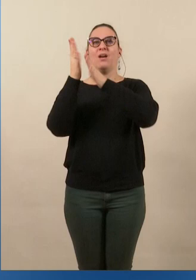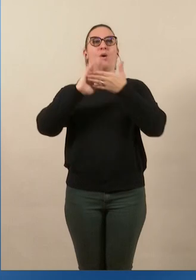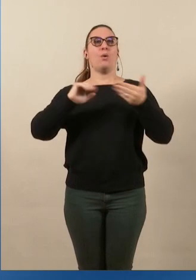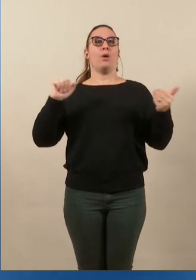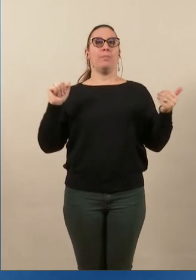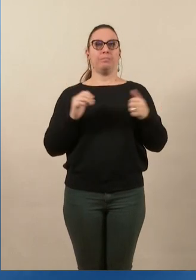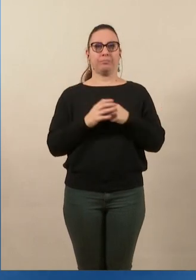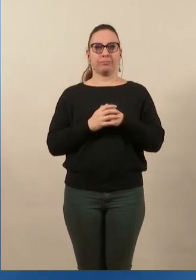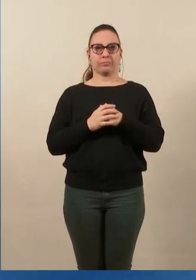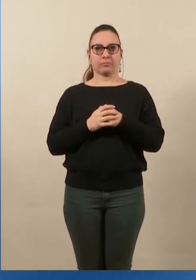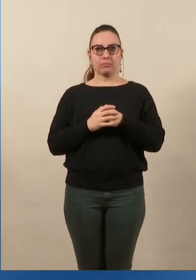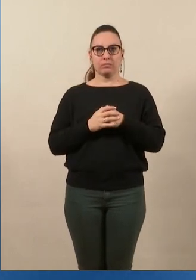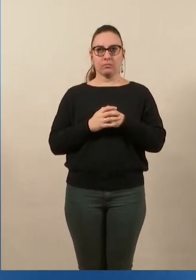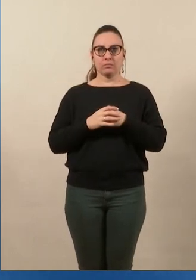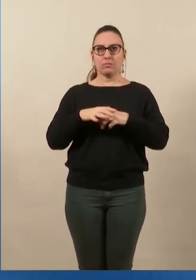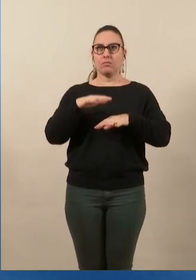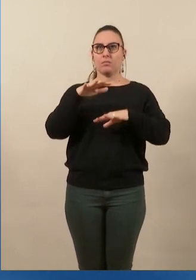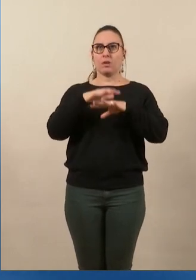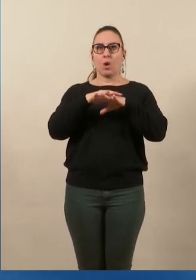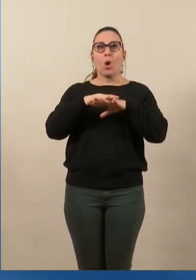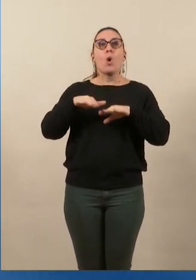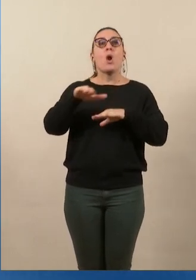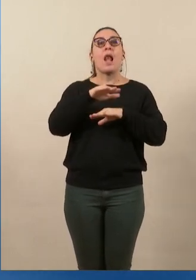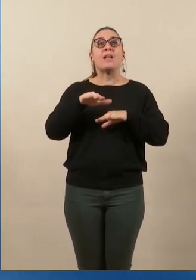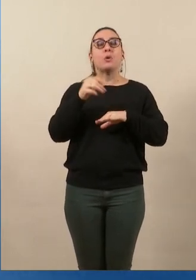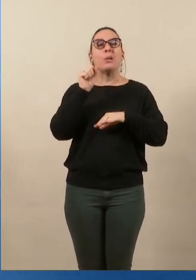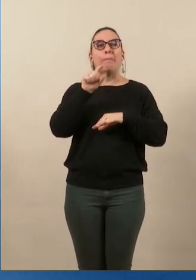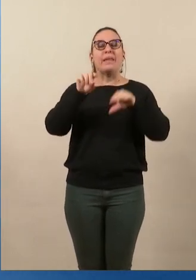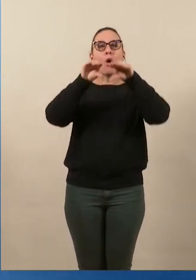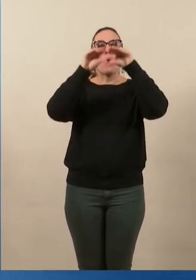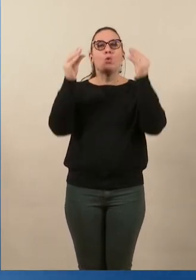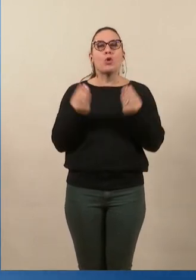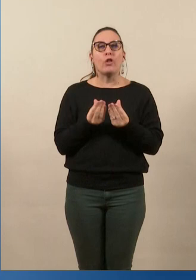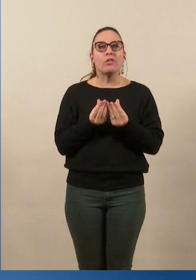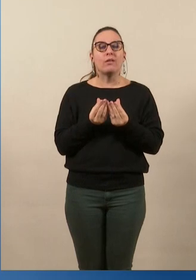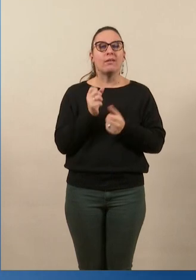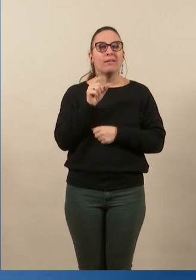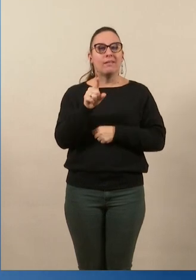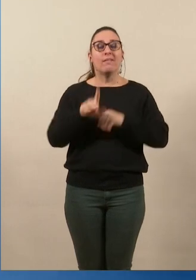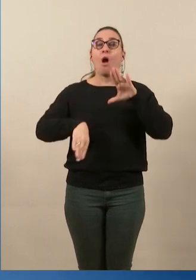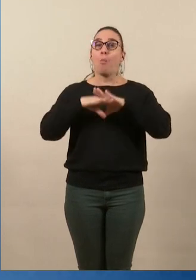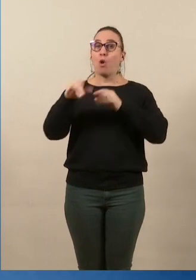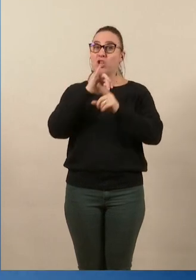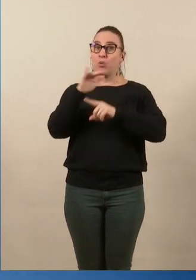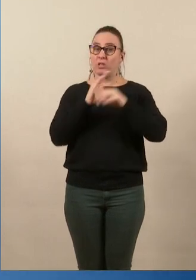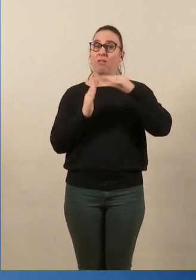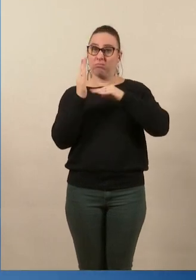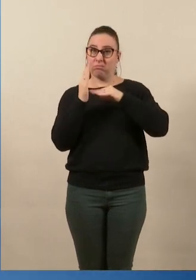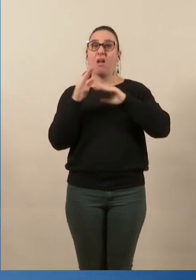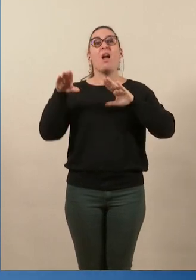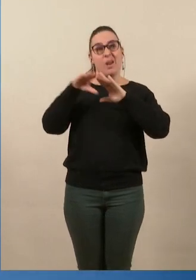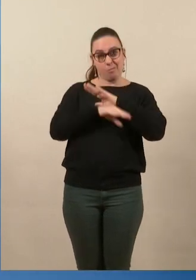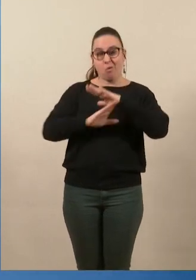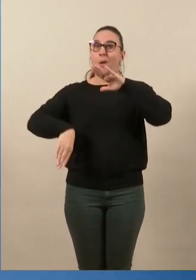référence à la zone sûre du donut euh au-dessus du plancher social et en dessous du